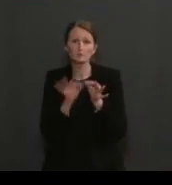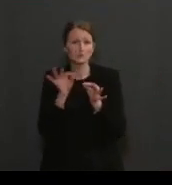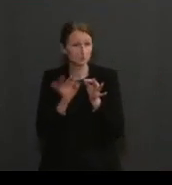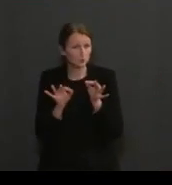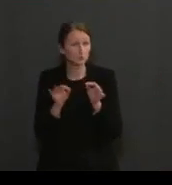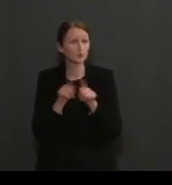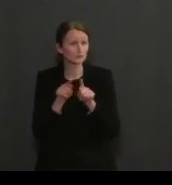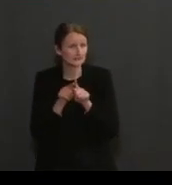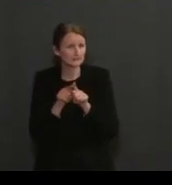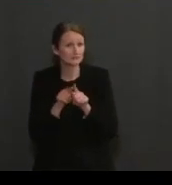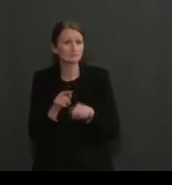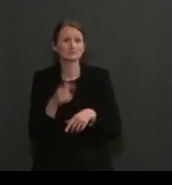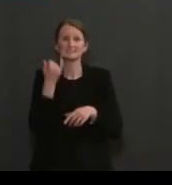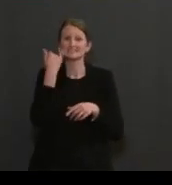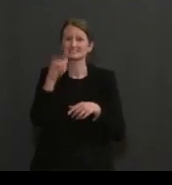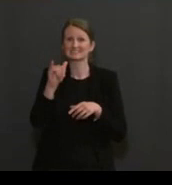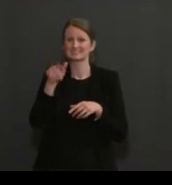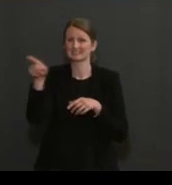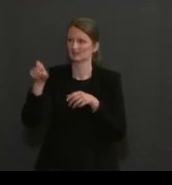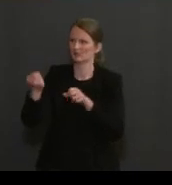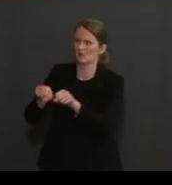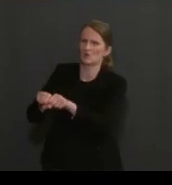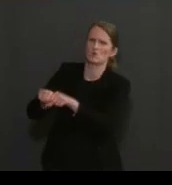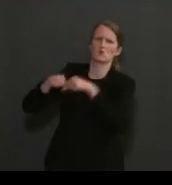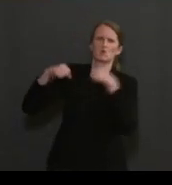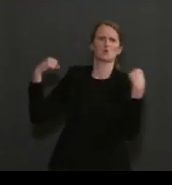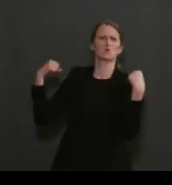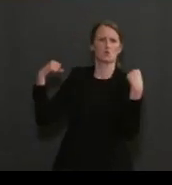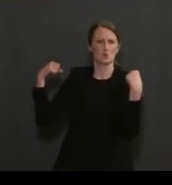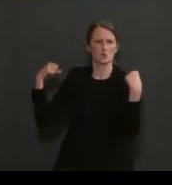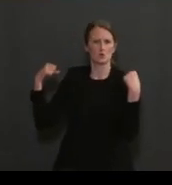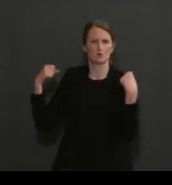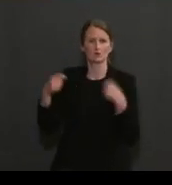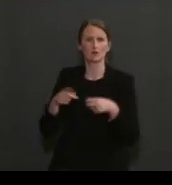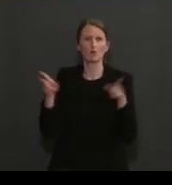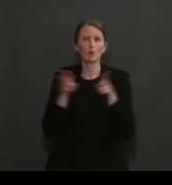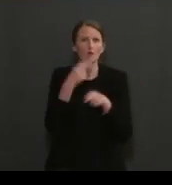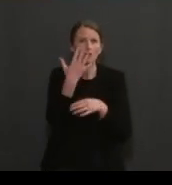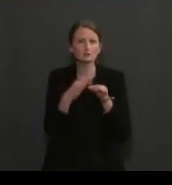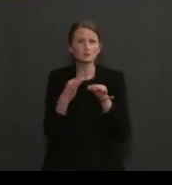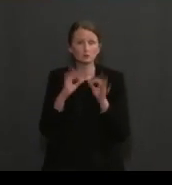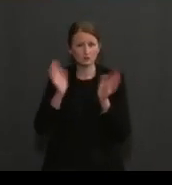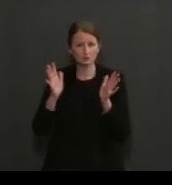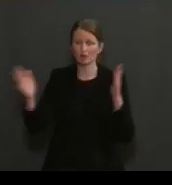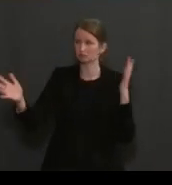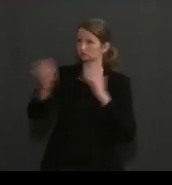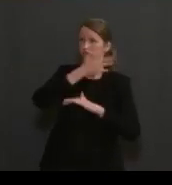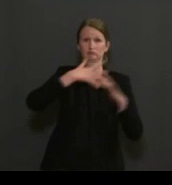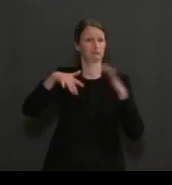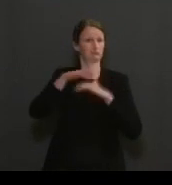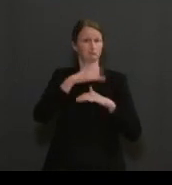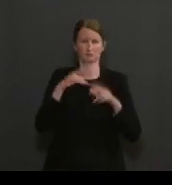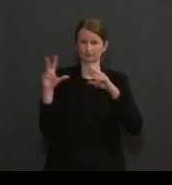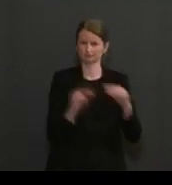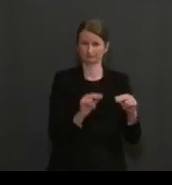fenêtre totalement, une fenêtre grande ouverte, vous avez le même effet en un quart d'heure, peut-être plus difficile à supporter avec le climat belge bientôt. Et